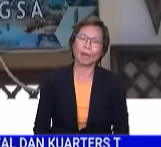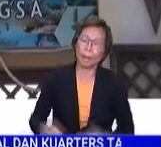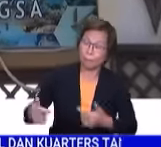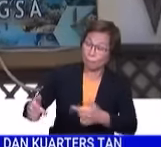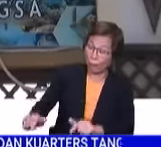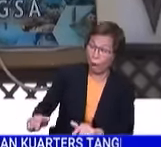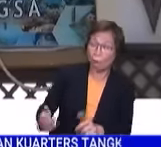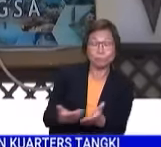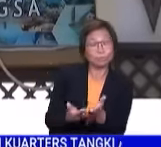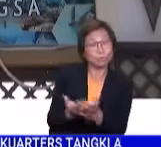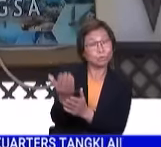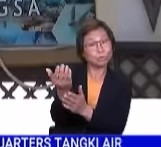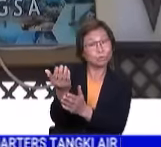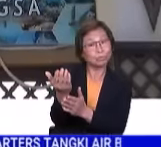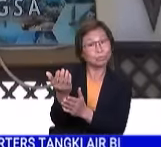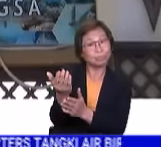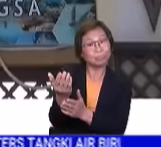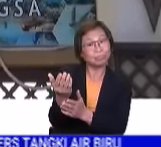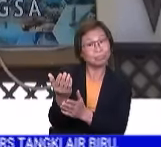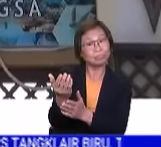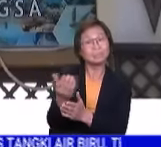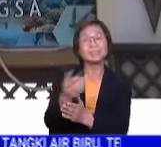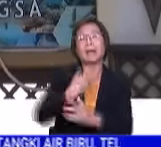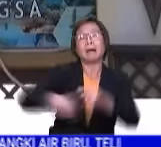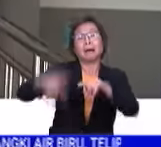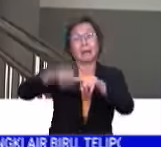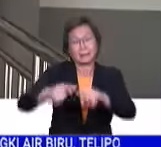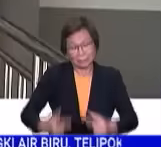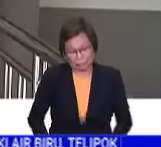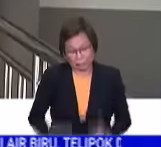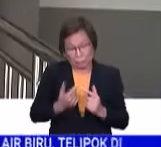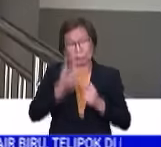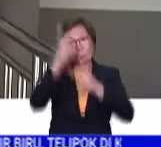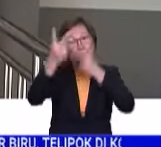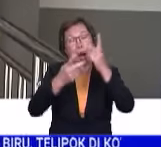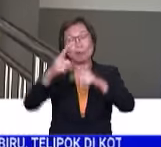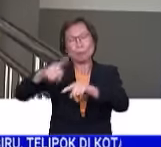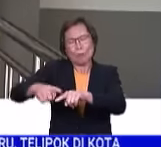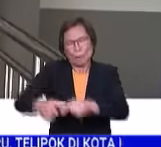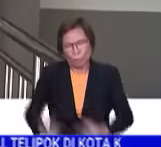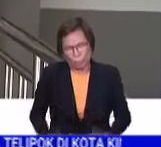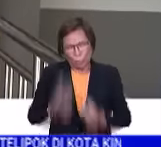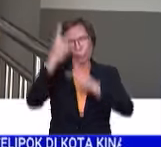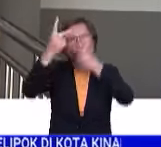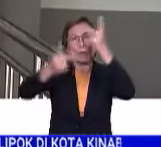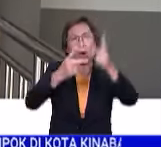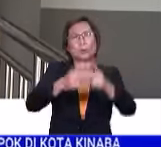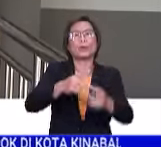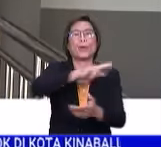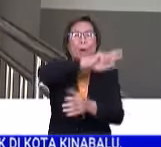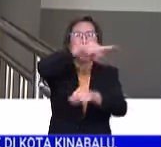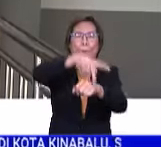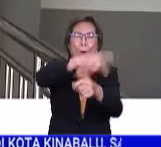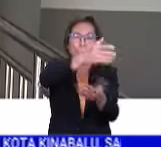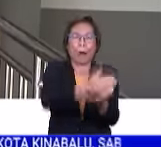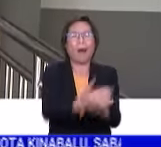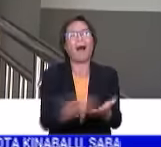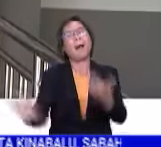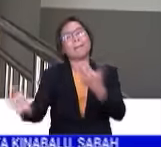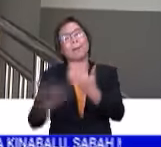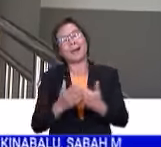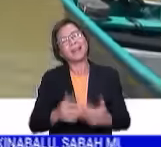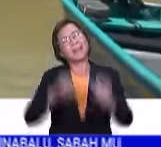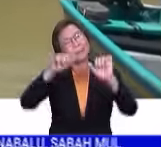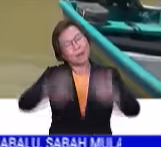Kebenaran itu sekaligus membolehkan mereka yang bergantung hidup pada sektor pelancongan di Pulau Perhentian kembali bernafas sebelum